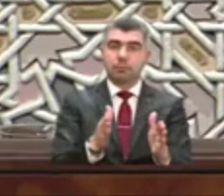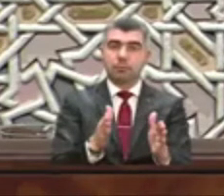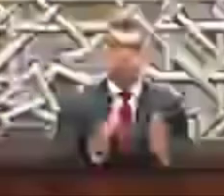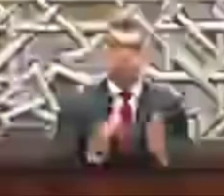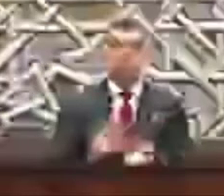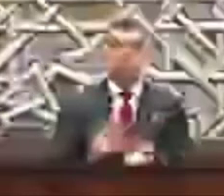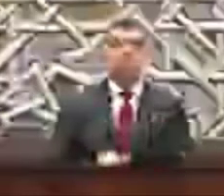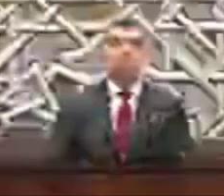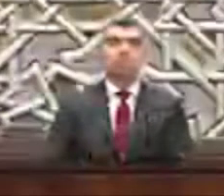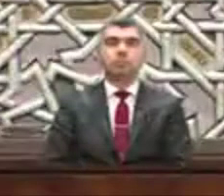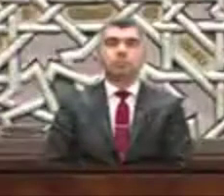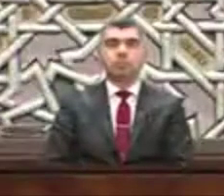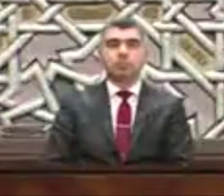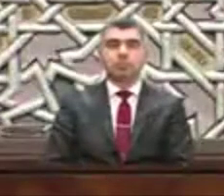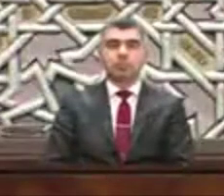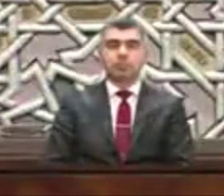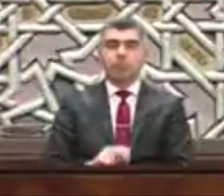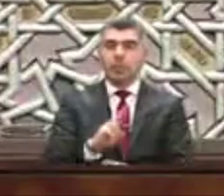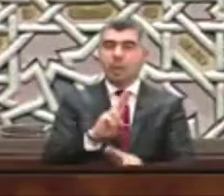شكرا السيد